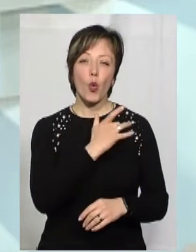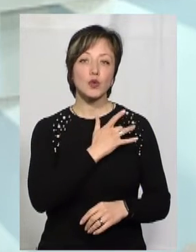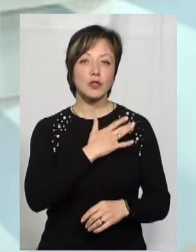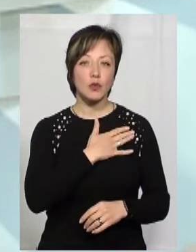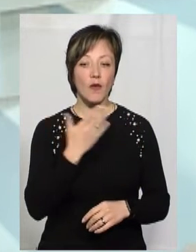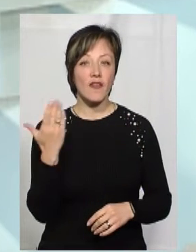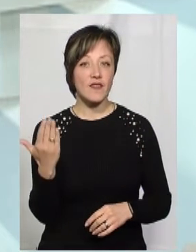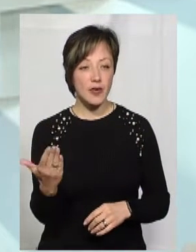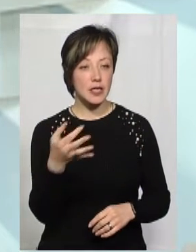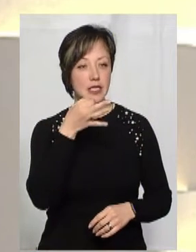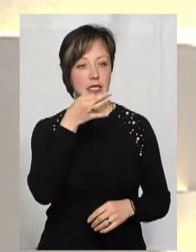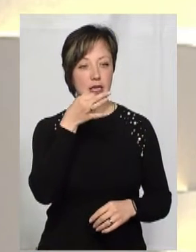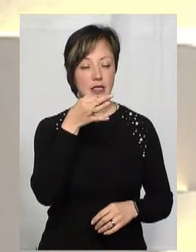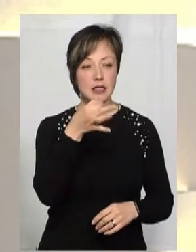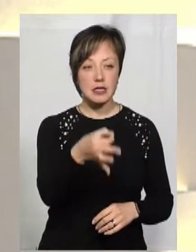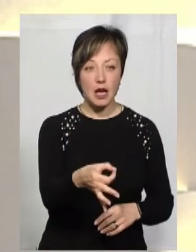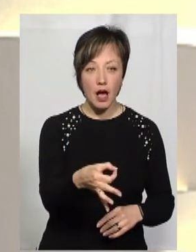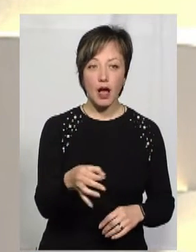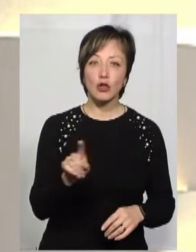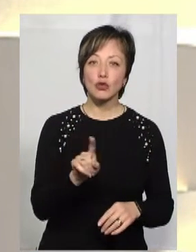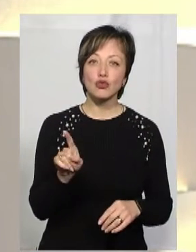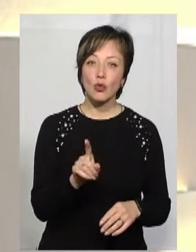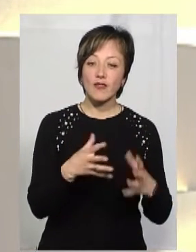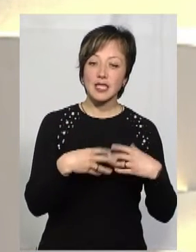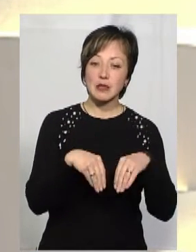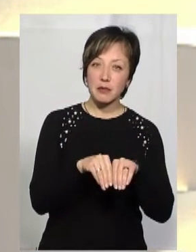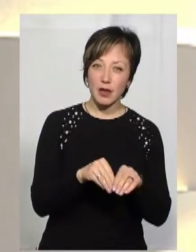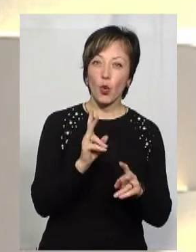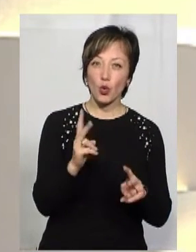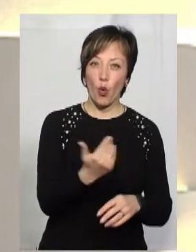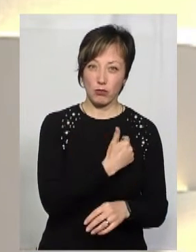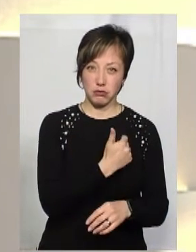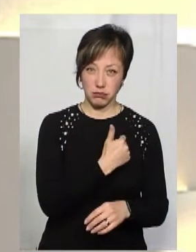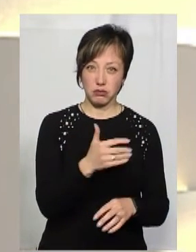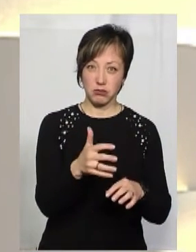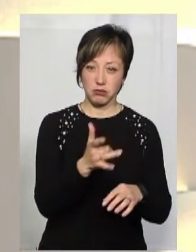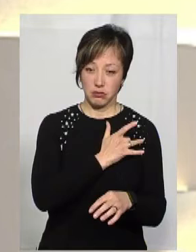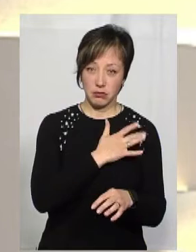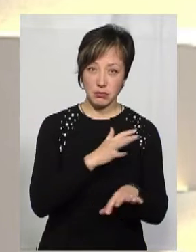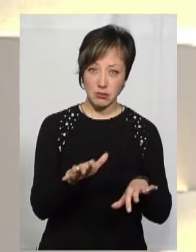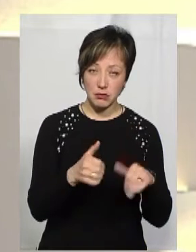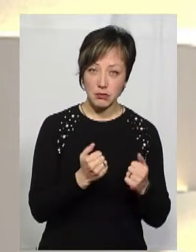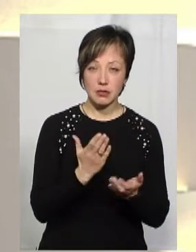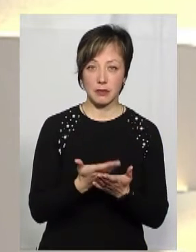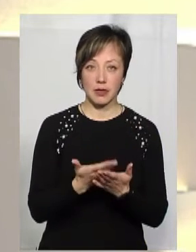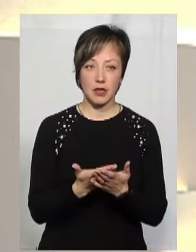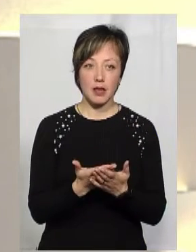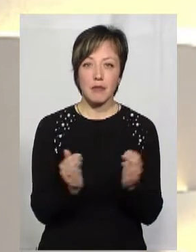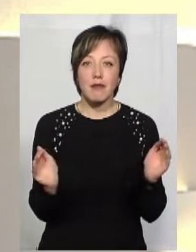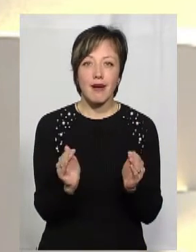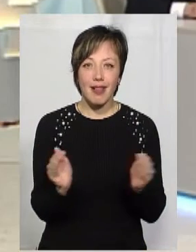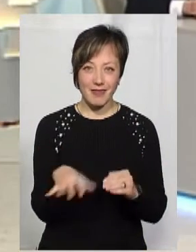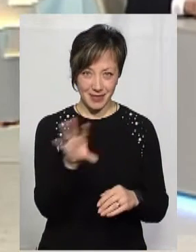ви зазначили, що у потенційних усиновителів є бажання взяти дитину